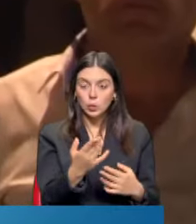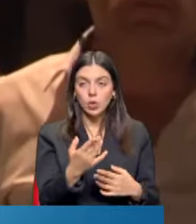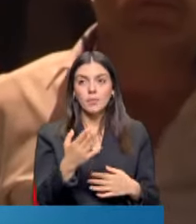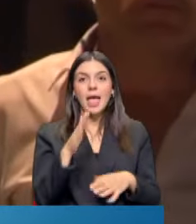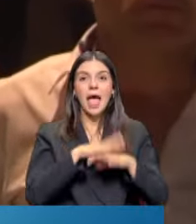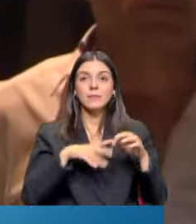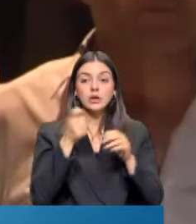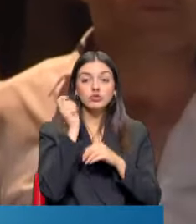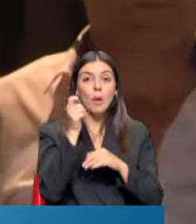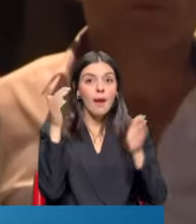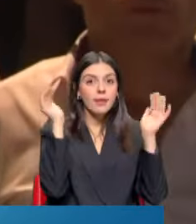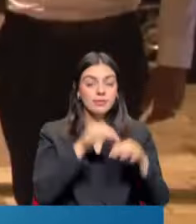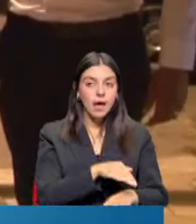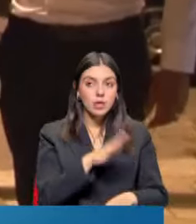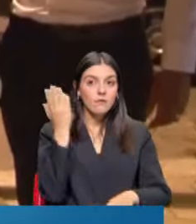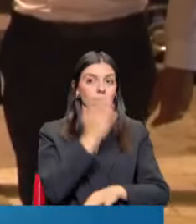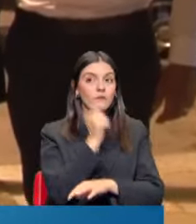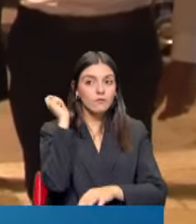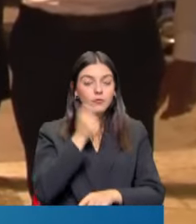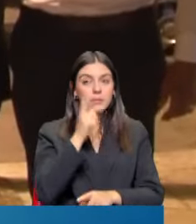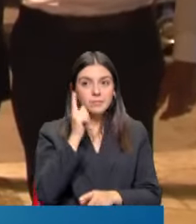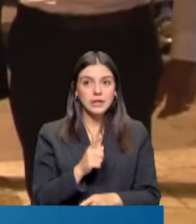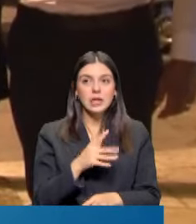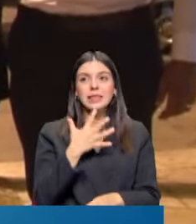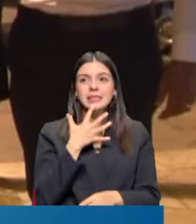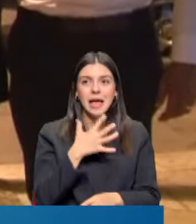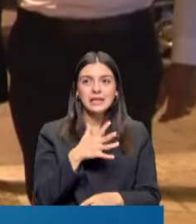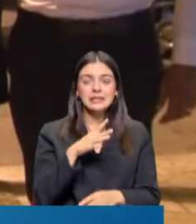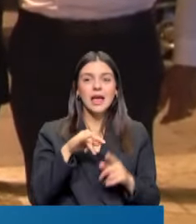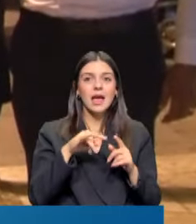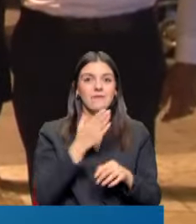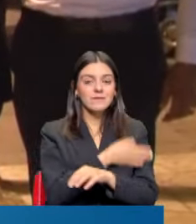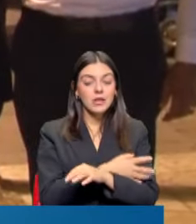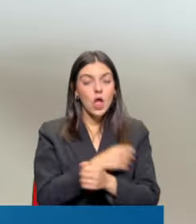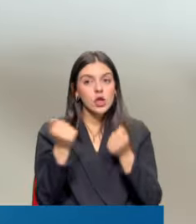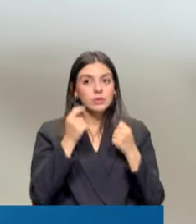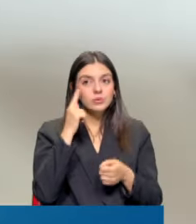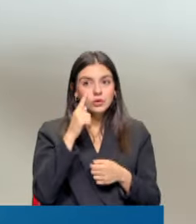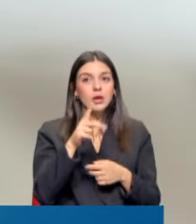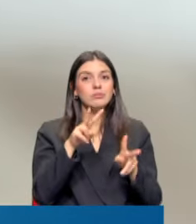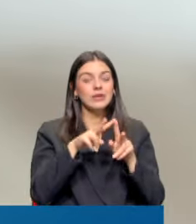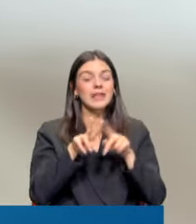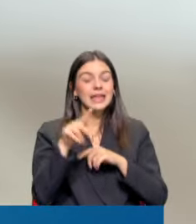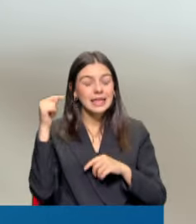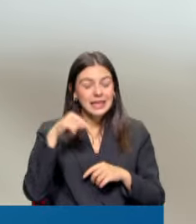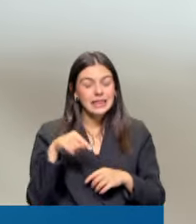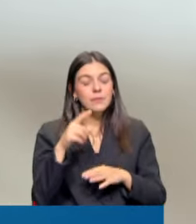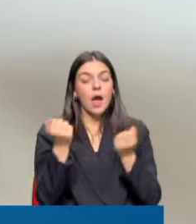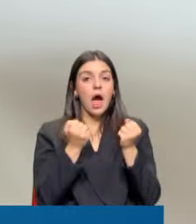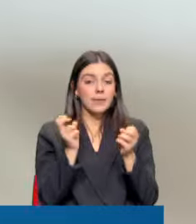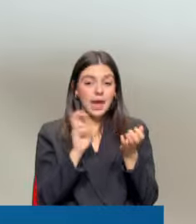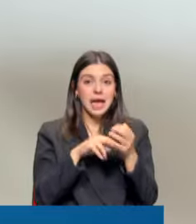sopayla geldi. Ondan sonra vurmaya başladı. Denizli'de halk otobüsü şoförü Mustafa Yıldırım, aracının kalkış saatini